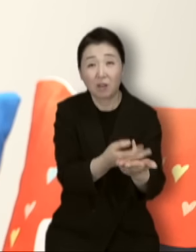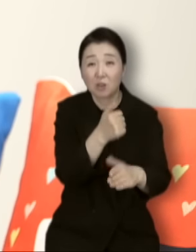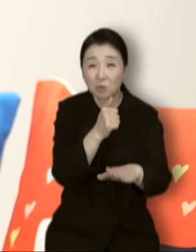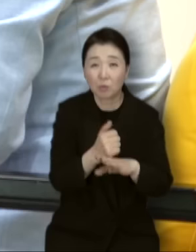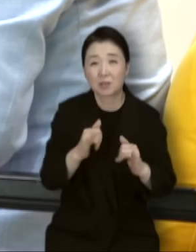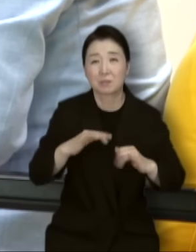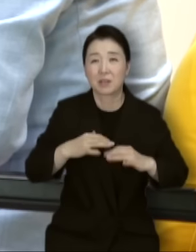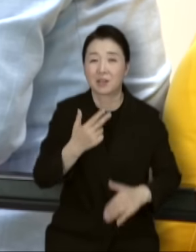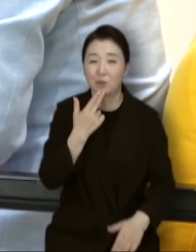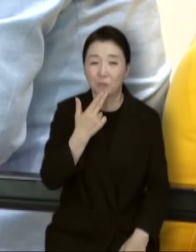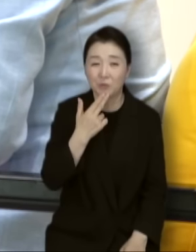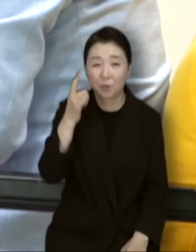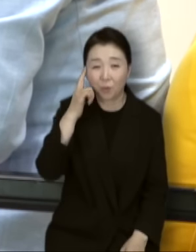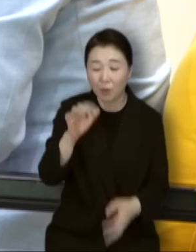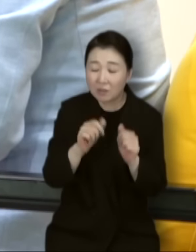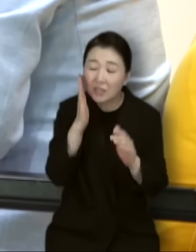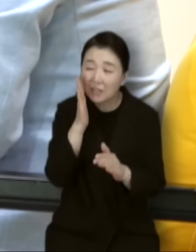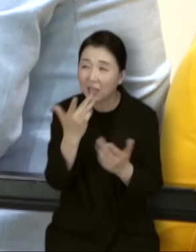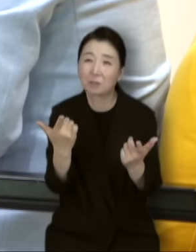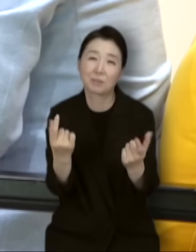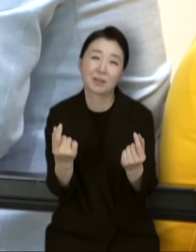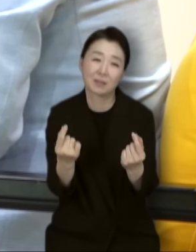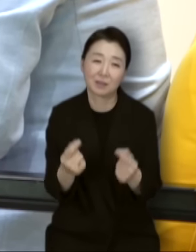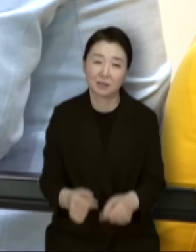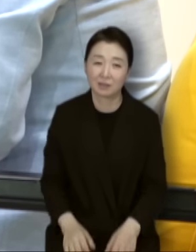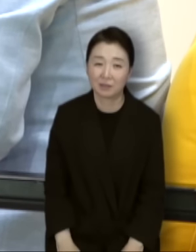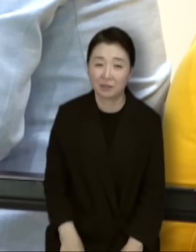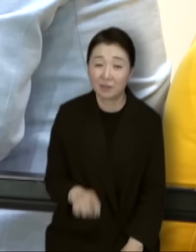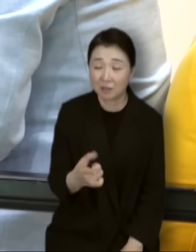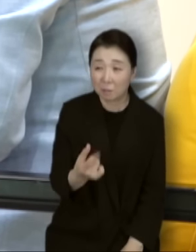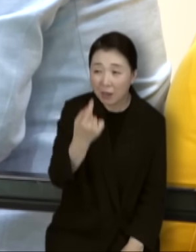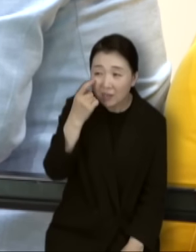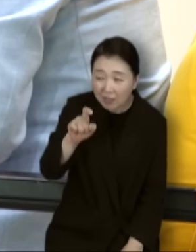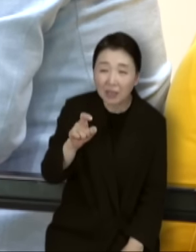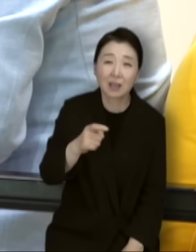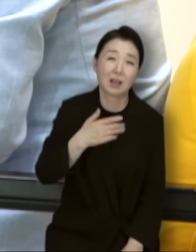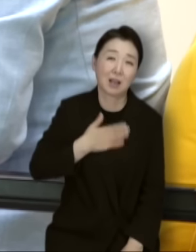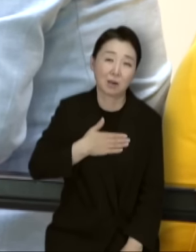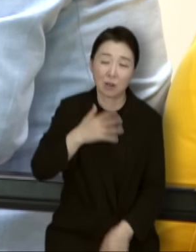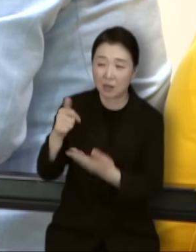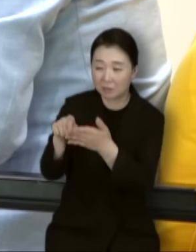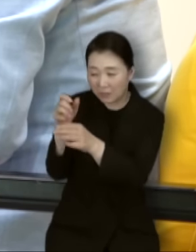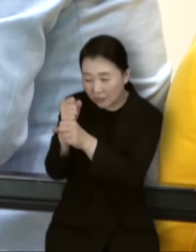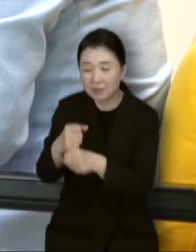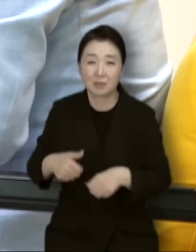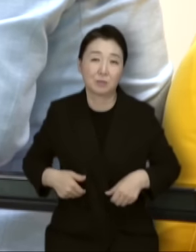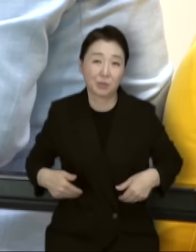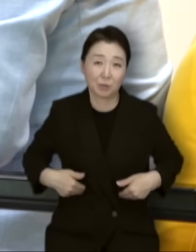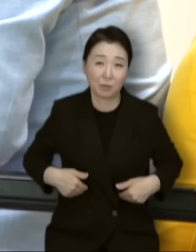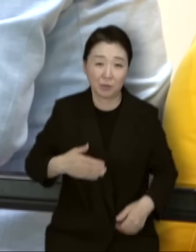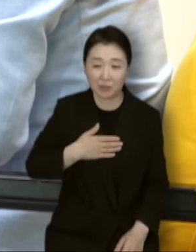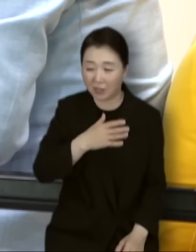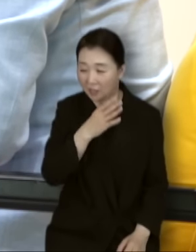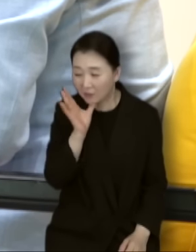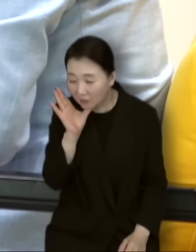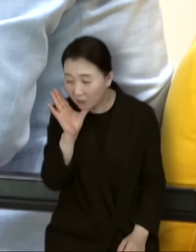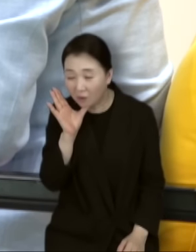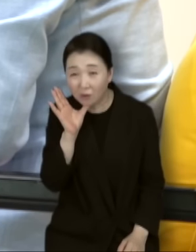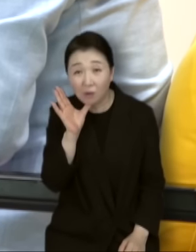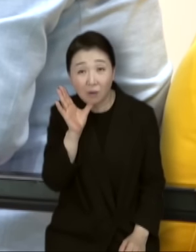없습니다 그냥 흩어져 가는 낙엽 같을 뿐이에요 그냥 그걸 빨리 깨달고 하나님을 의지 하고